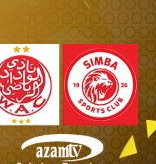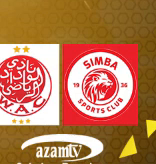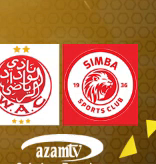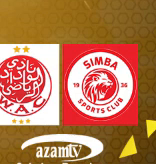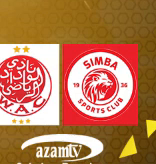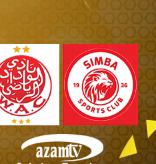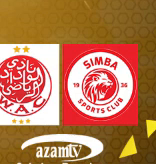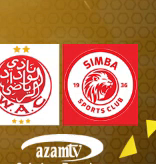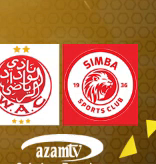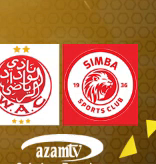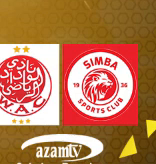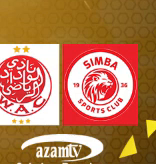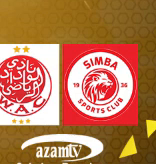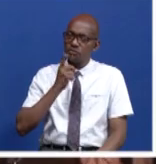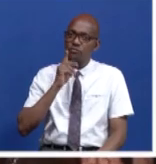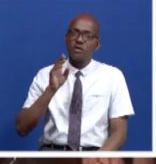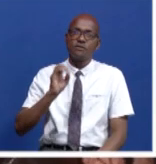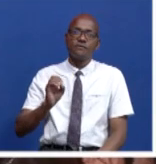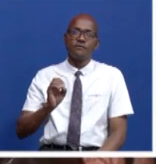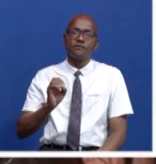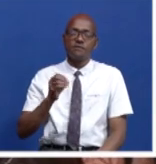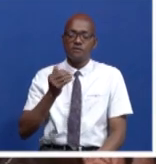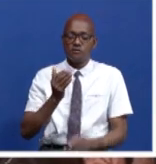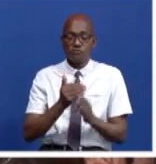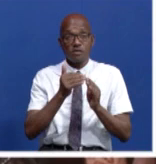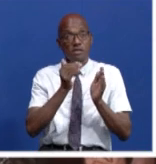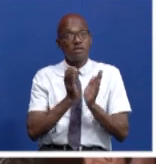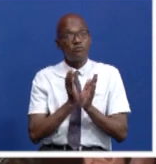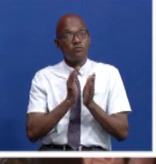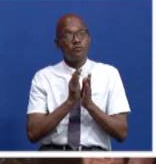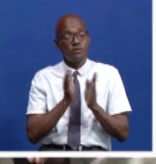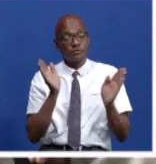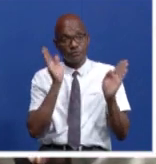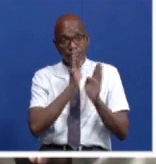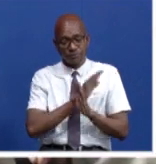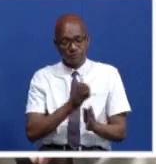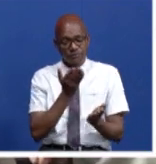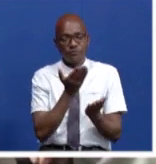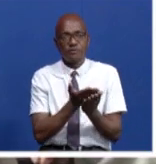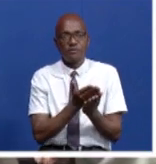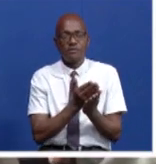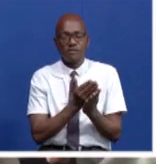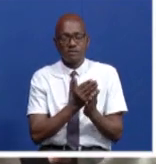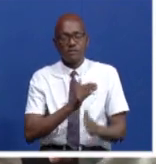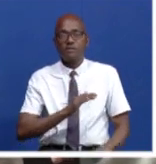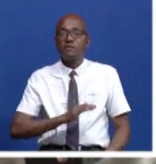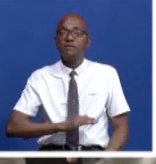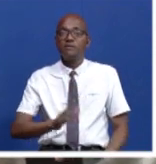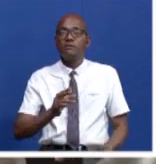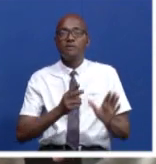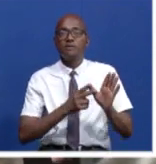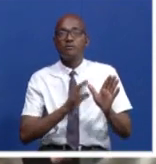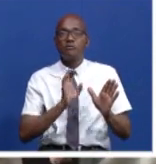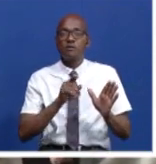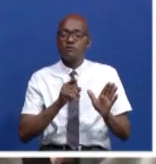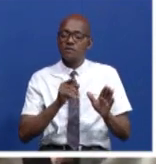ama la katika shauri Hili upande wa jamhuri ulifunga ushahidi wake mnamo desemba 7 mwaka huu na mahakama